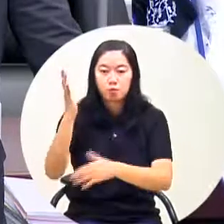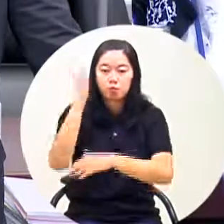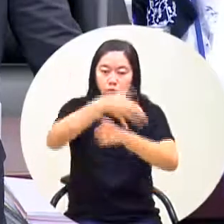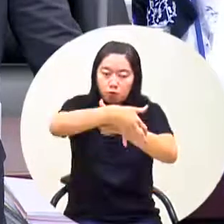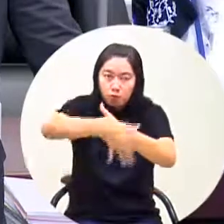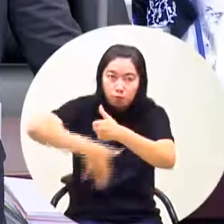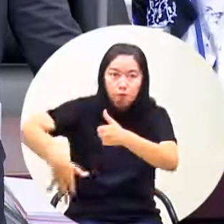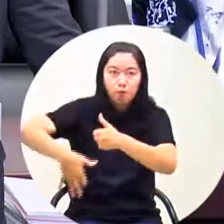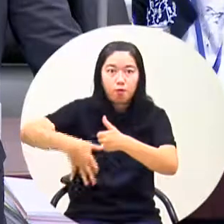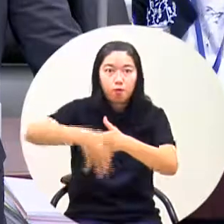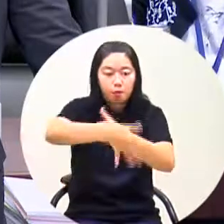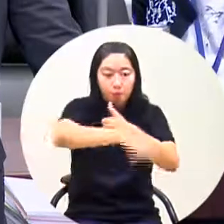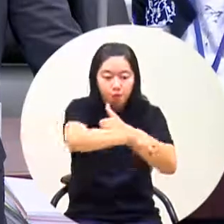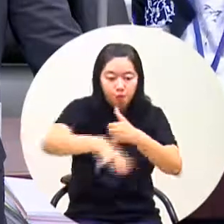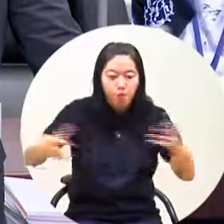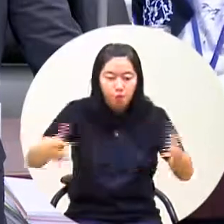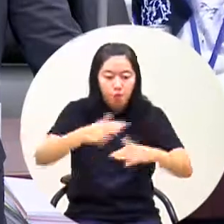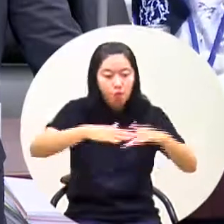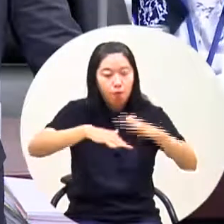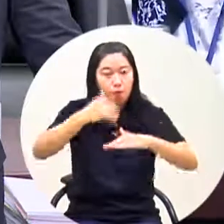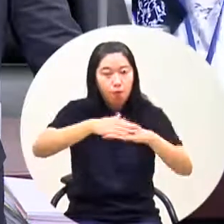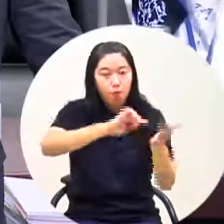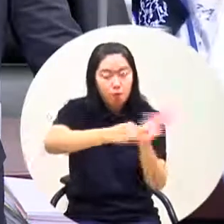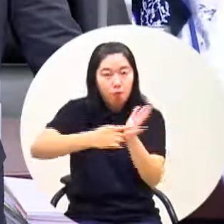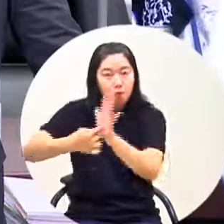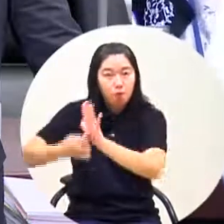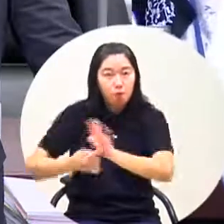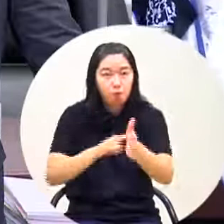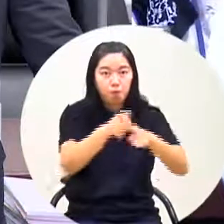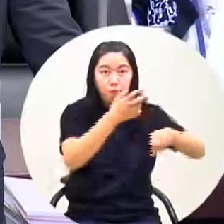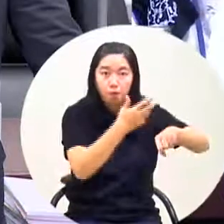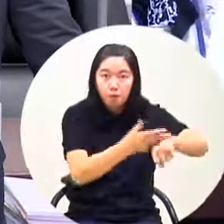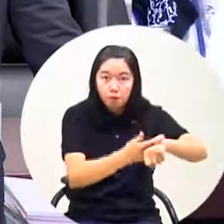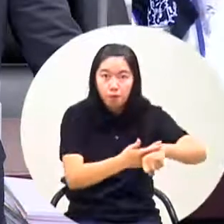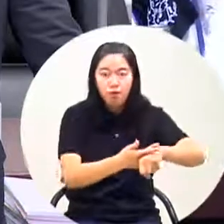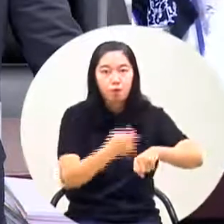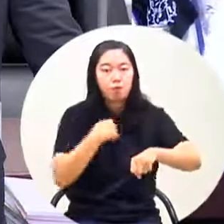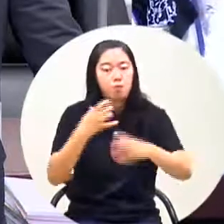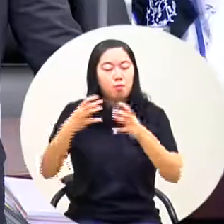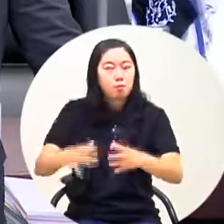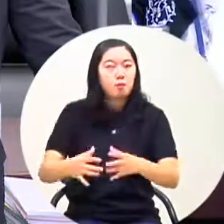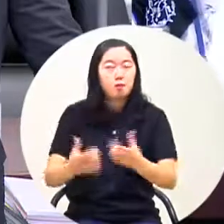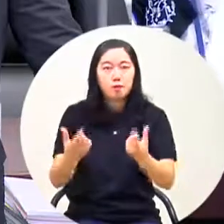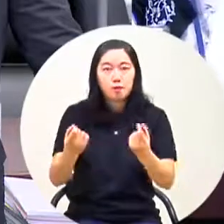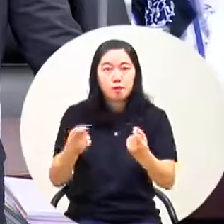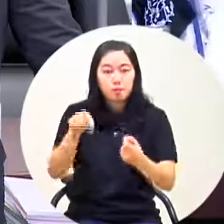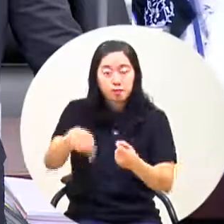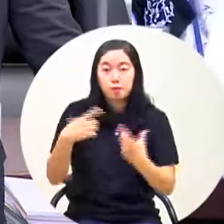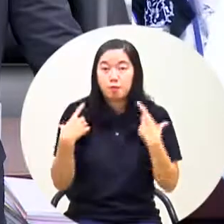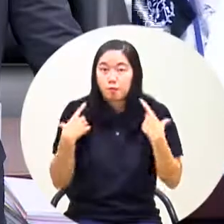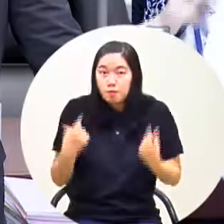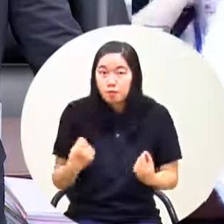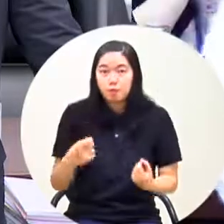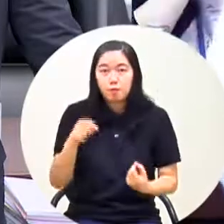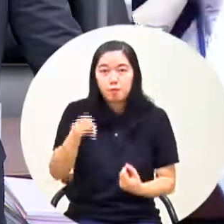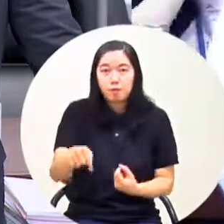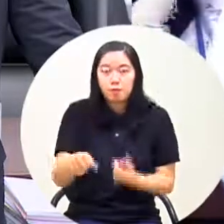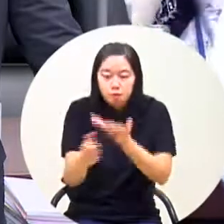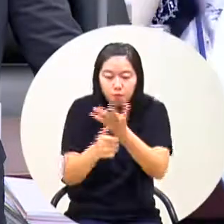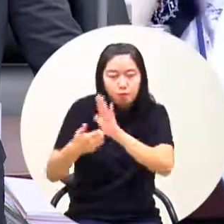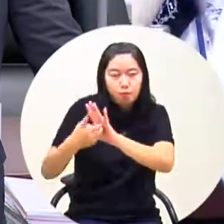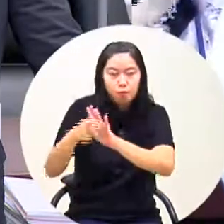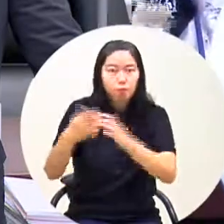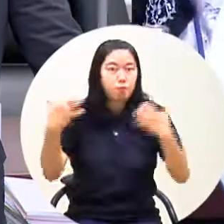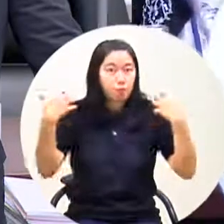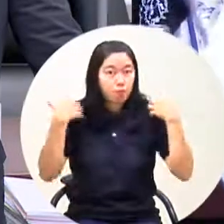所以我们也在我们的新闻中心里面，其实我们也成立了我们就把原先的这样子一个毒防的负责的这